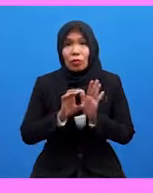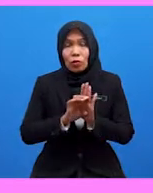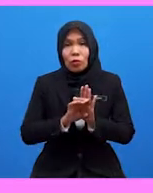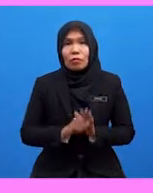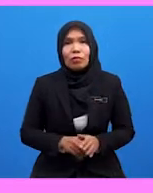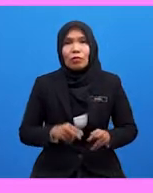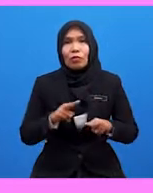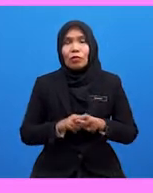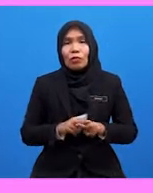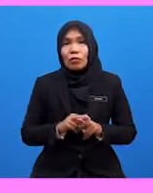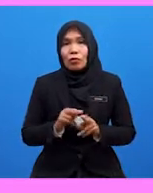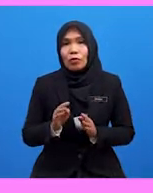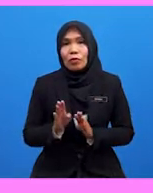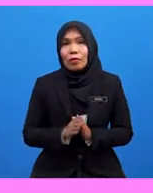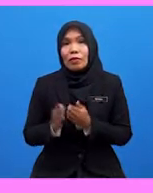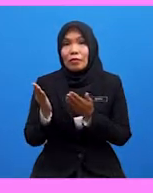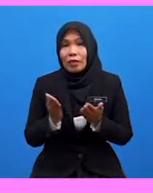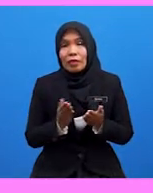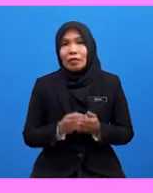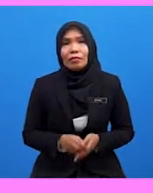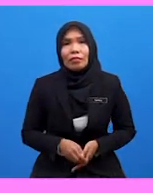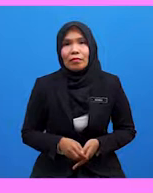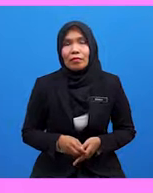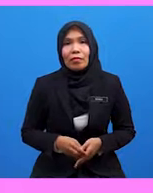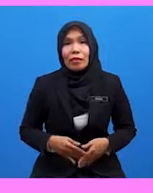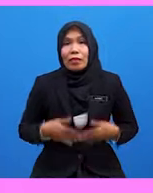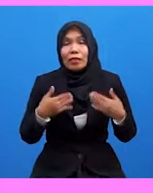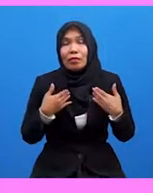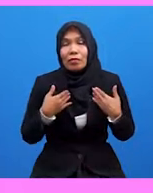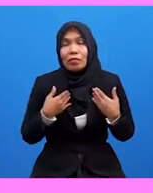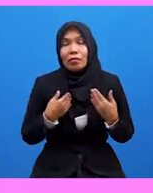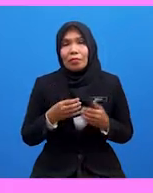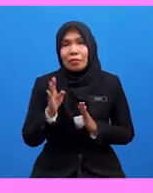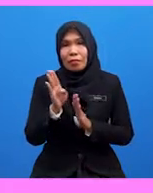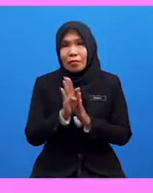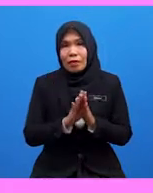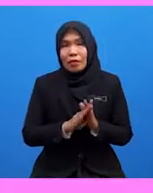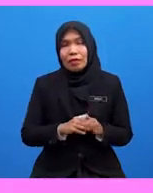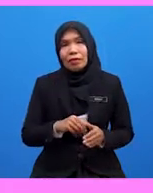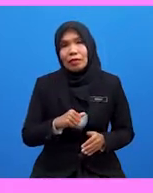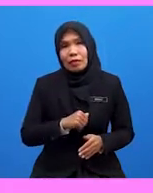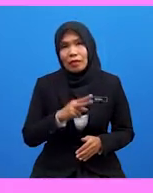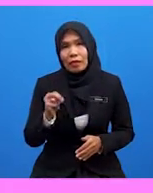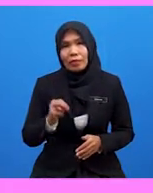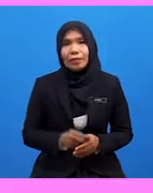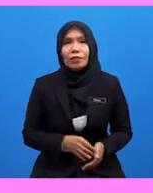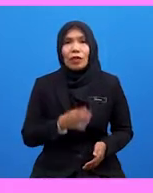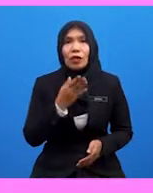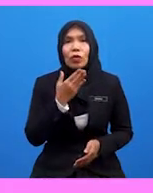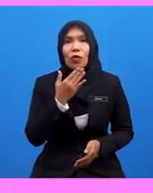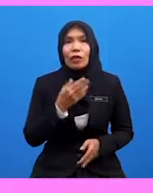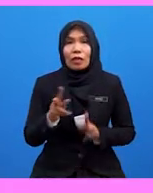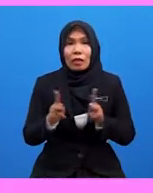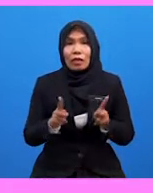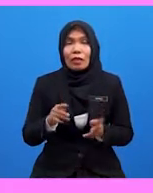ustazah. Sekarang kita semak jawapan pelajar. jika betul setiap satu dapat